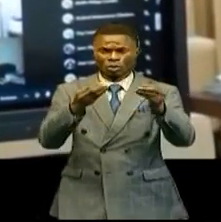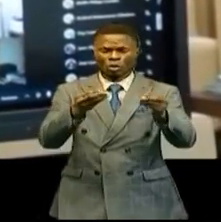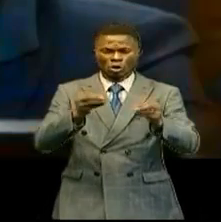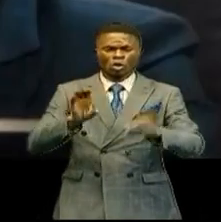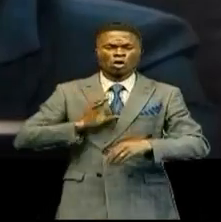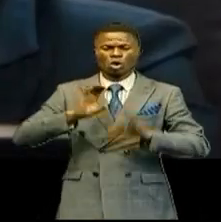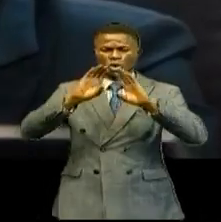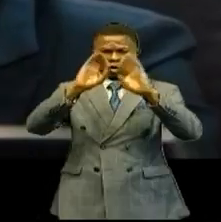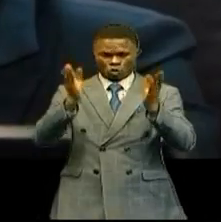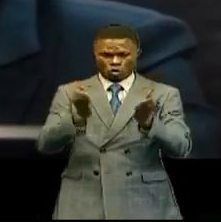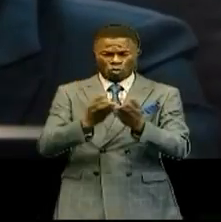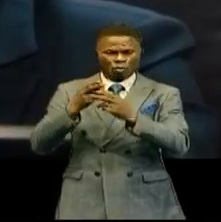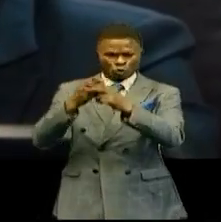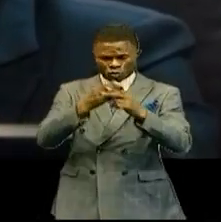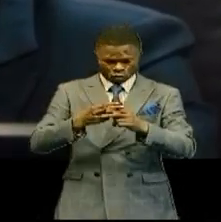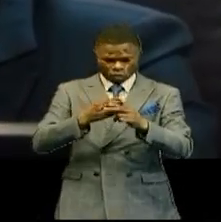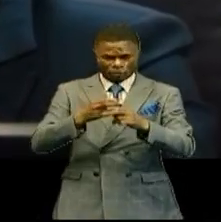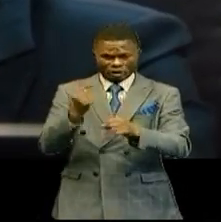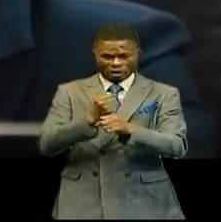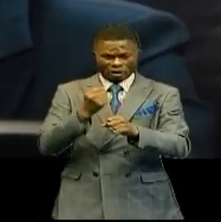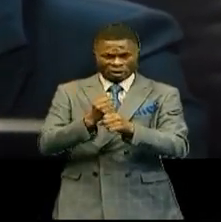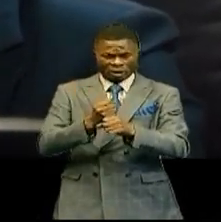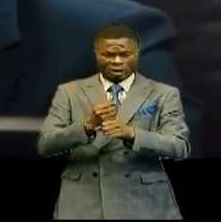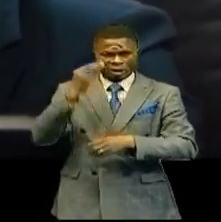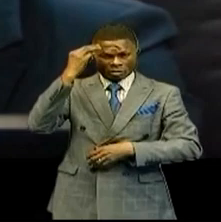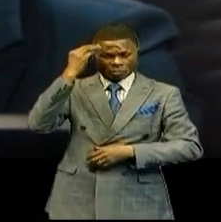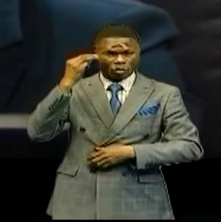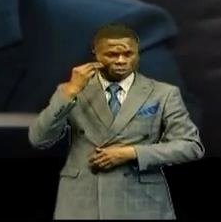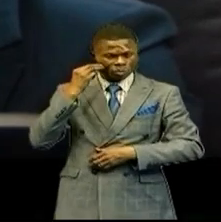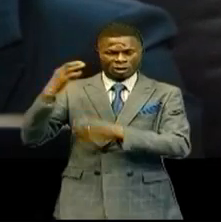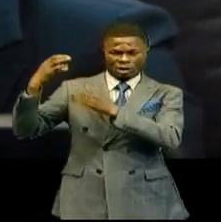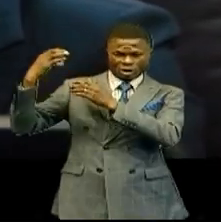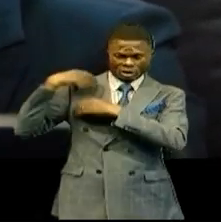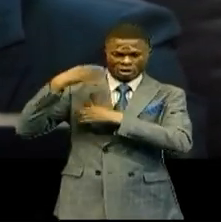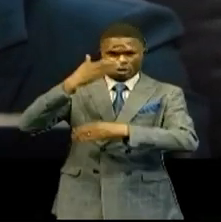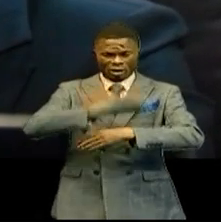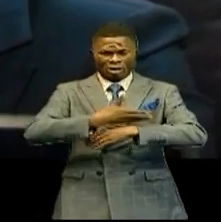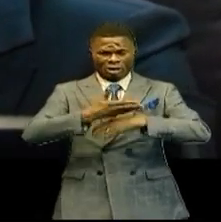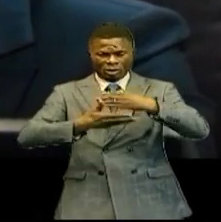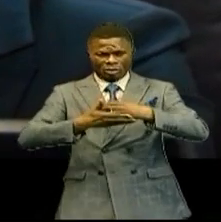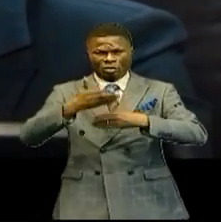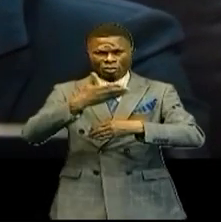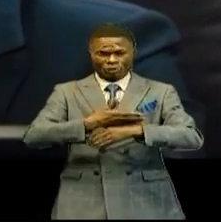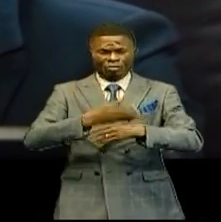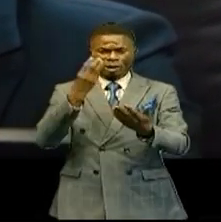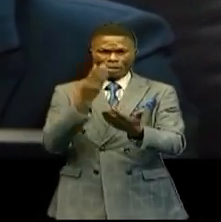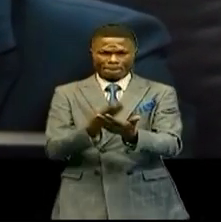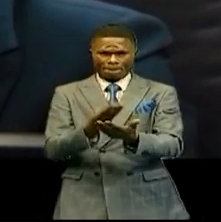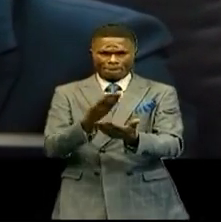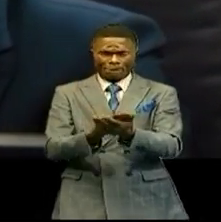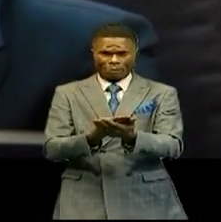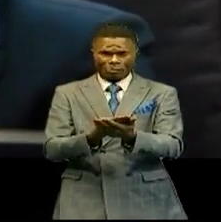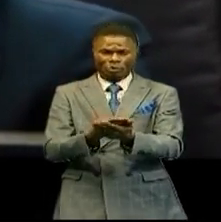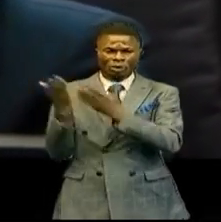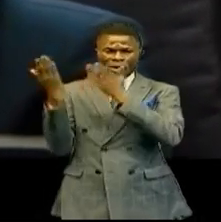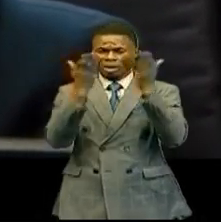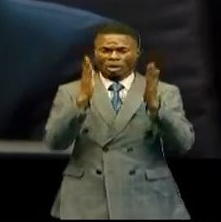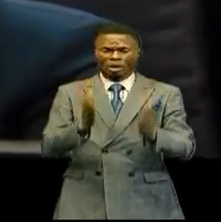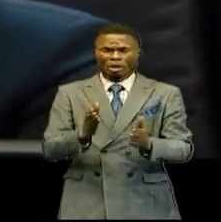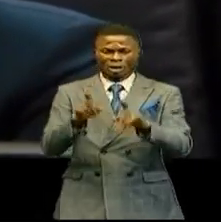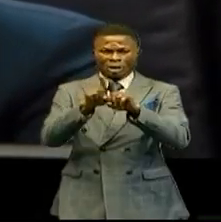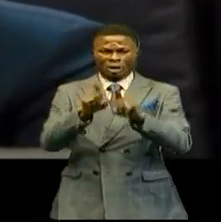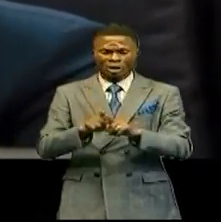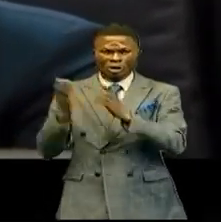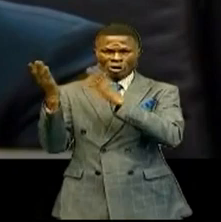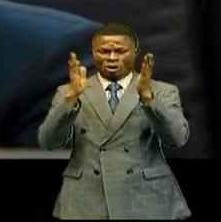ad hoc de supervision composée des ministères en charge des infrastructures, du budget, des transports, des finances, ainsi que